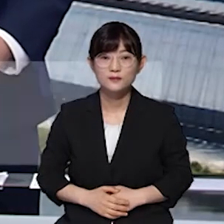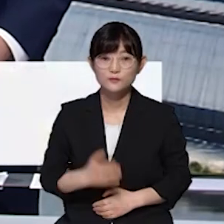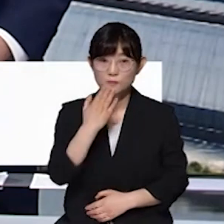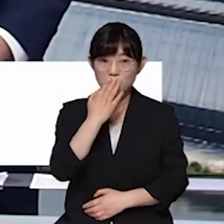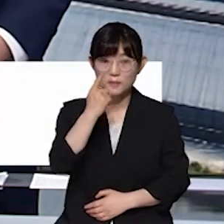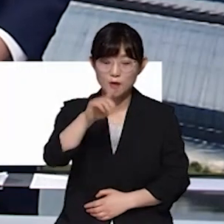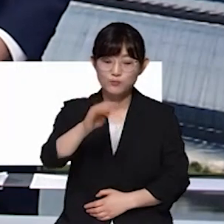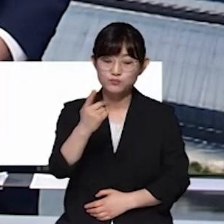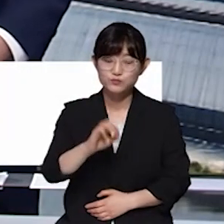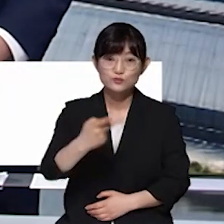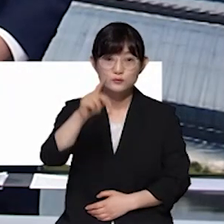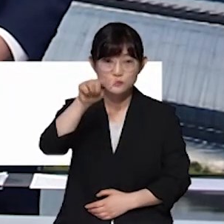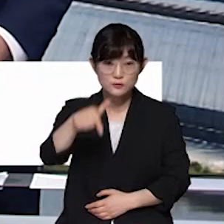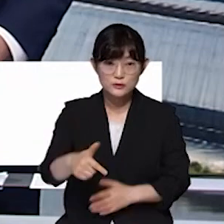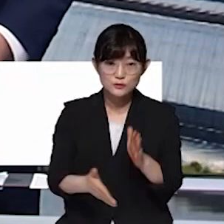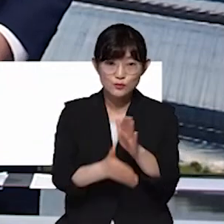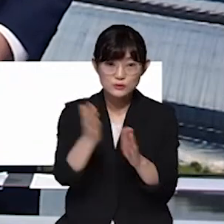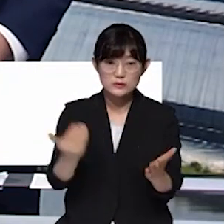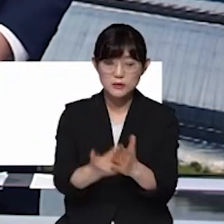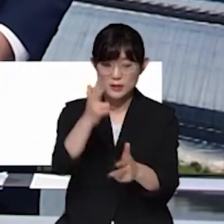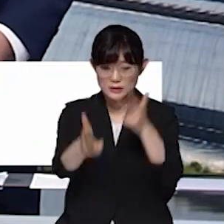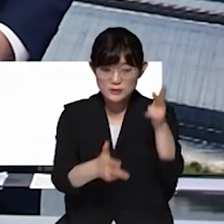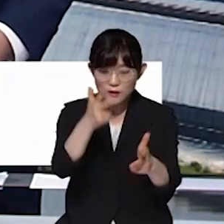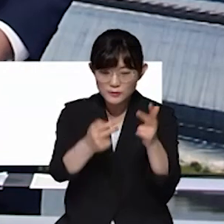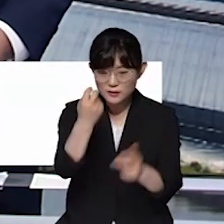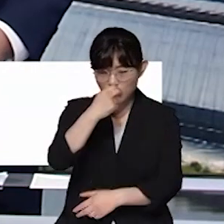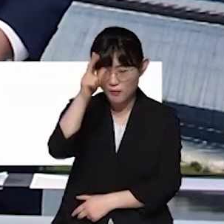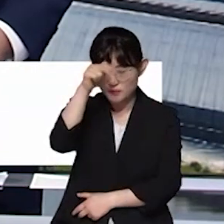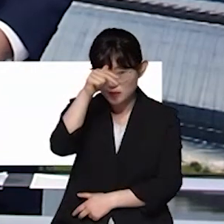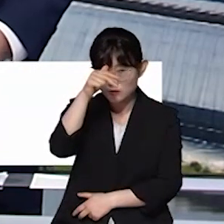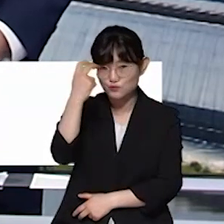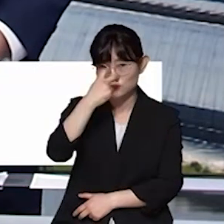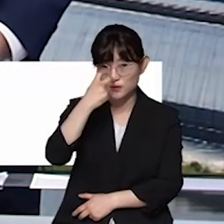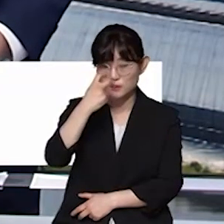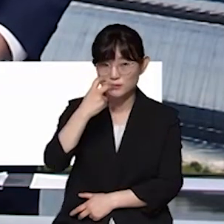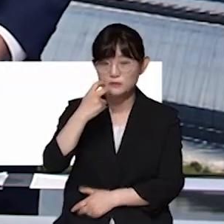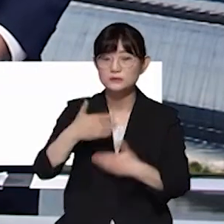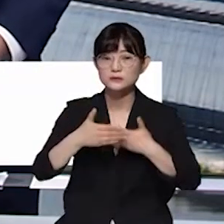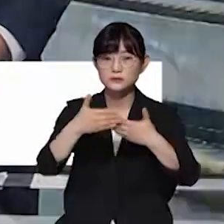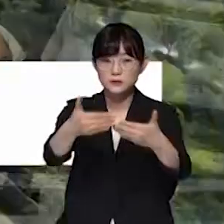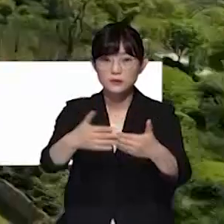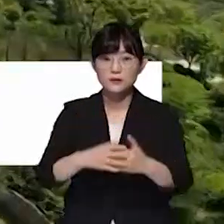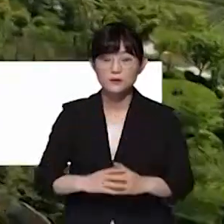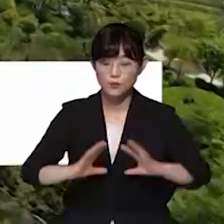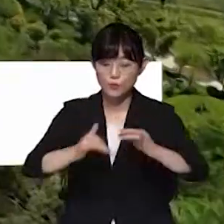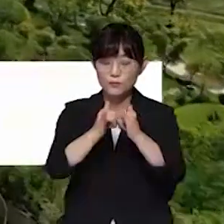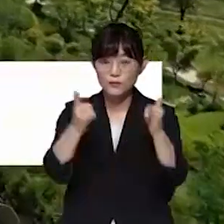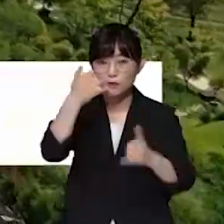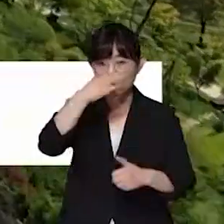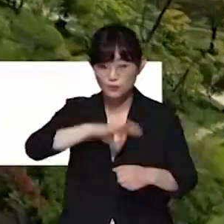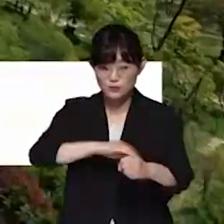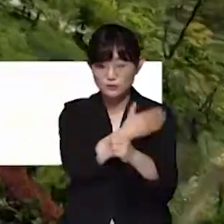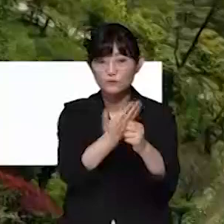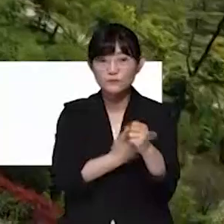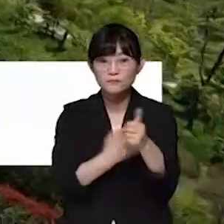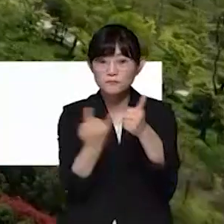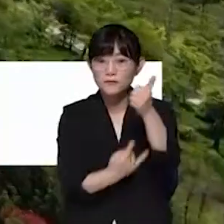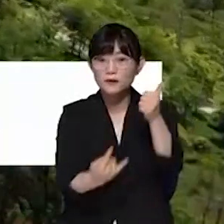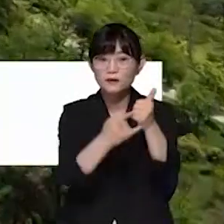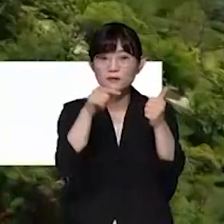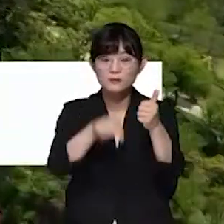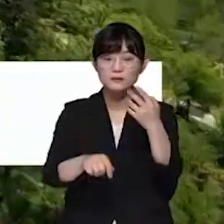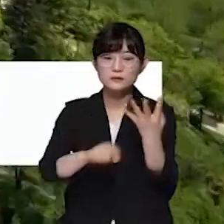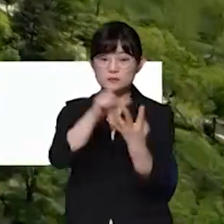순천 풍덕지구 도시개발 사업에 대한 검찰 수사가 이뤄질 걸로 예상됩니다. 국민권익위원회는 지난 4월